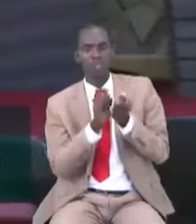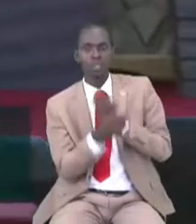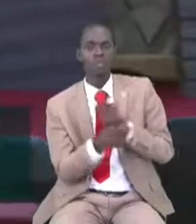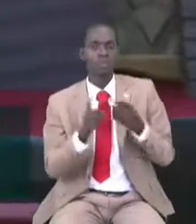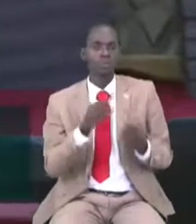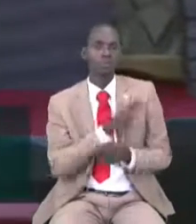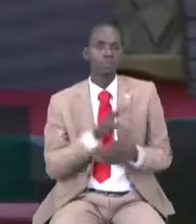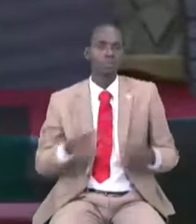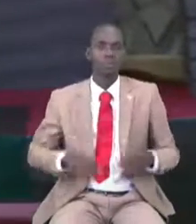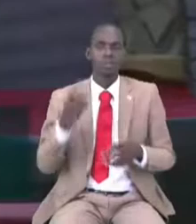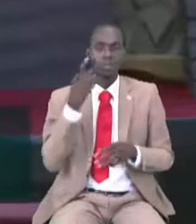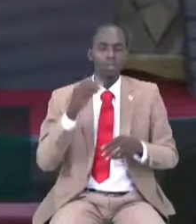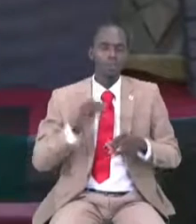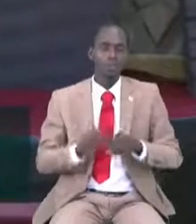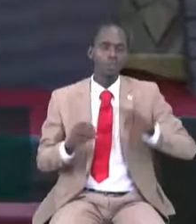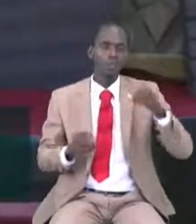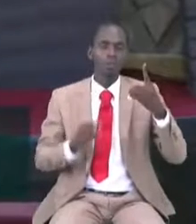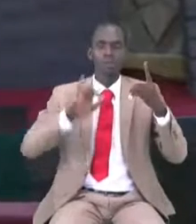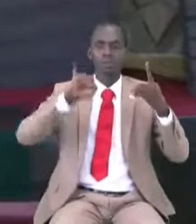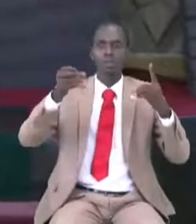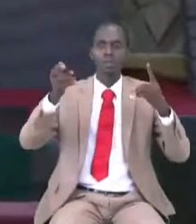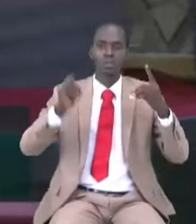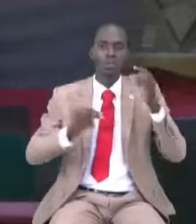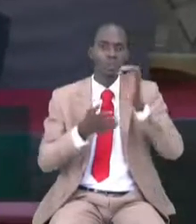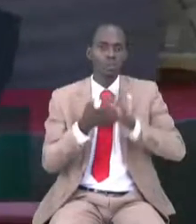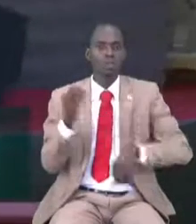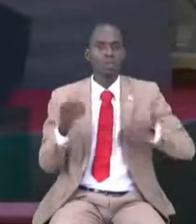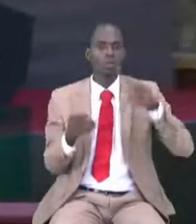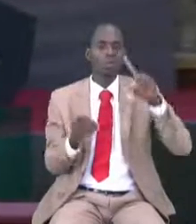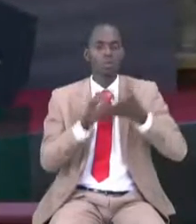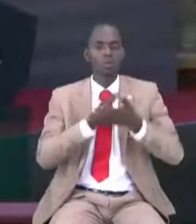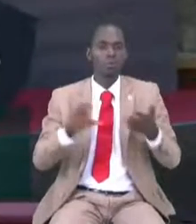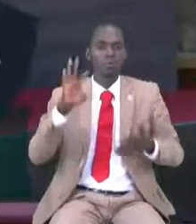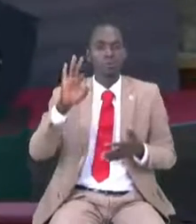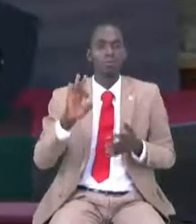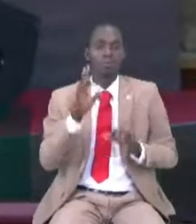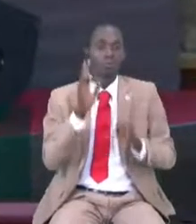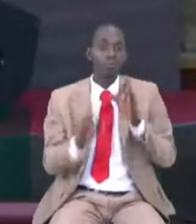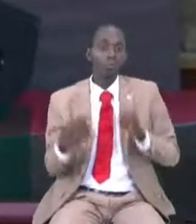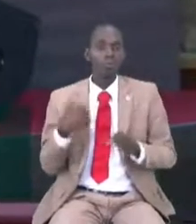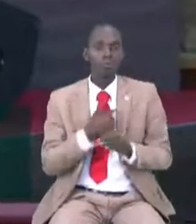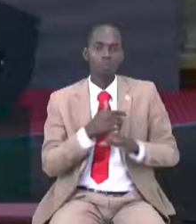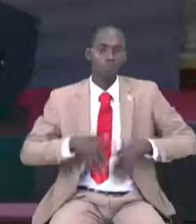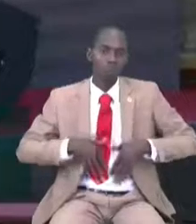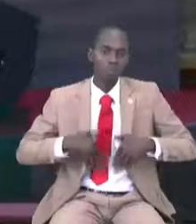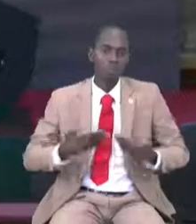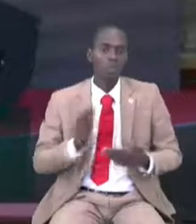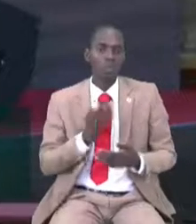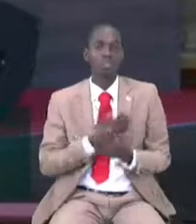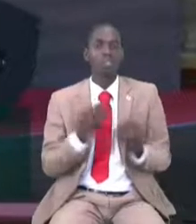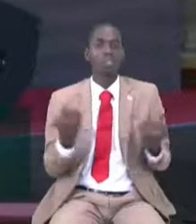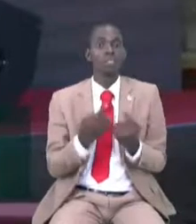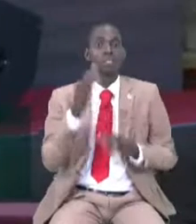1 Jean 1:9, si nous confessons nos péchés, si nous confessons nos péchés, si